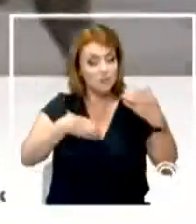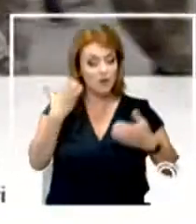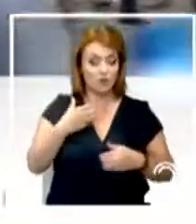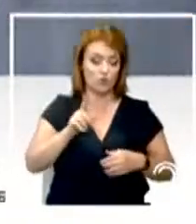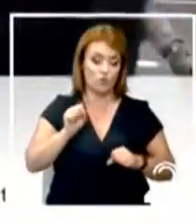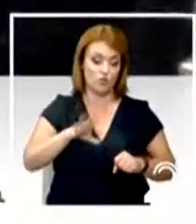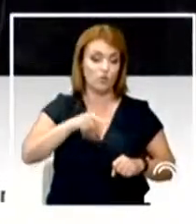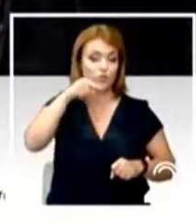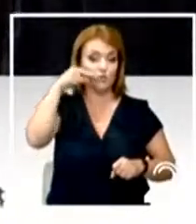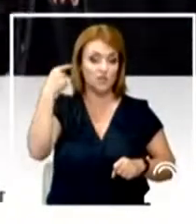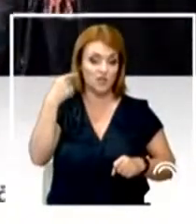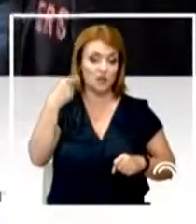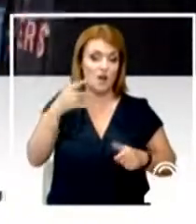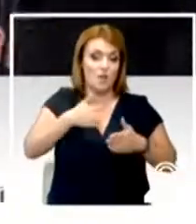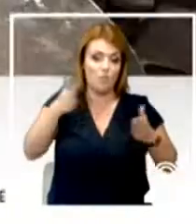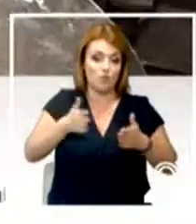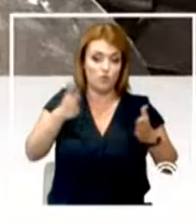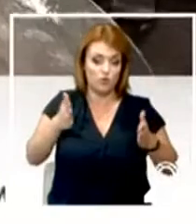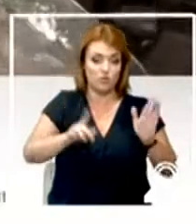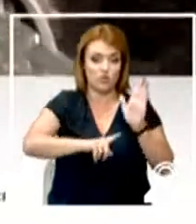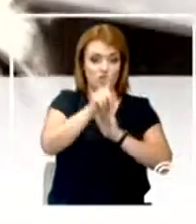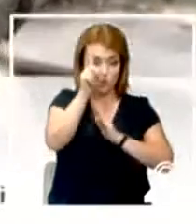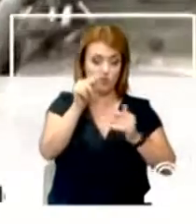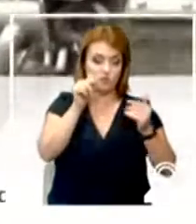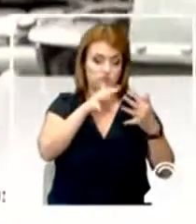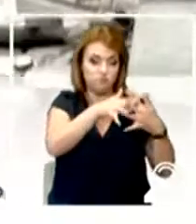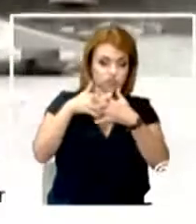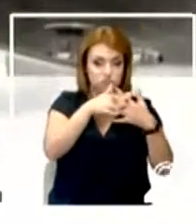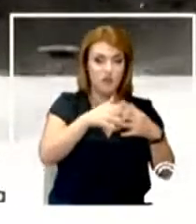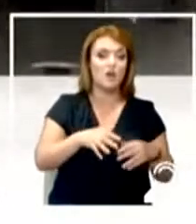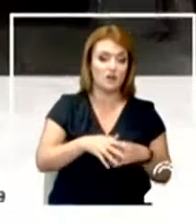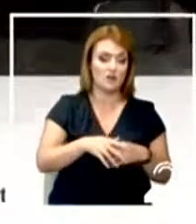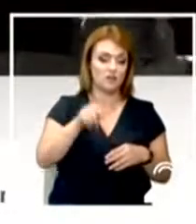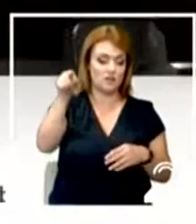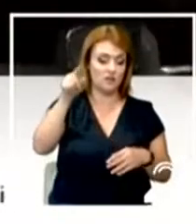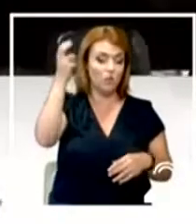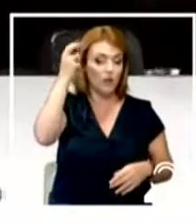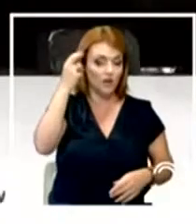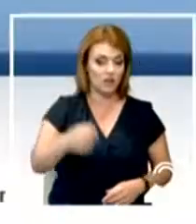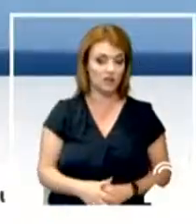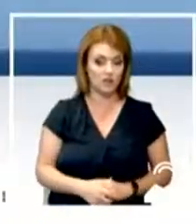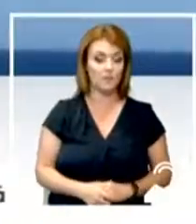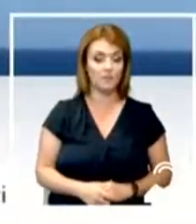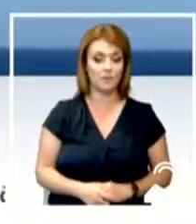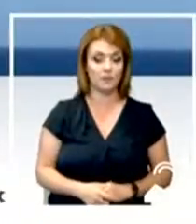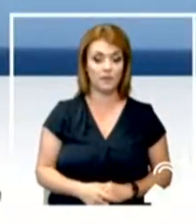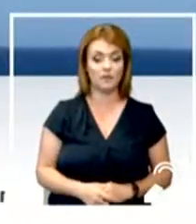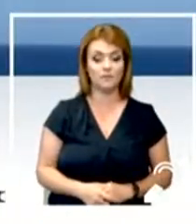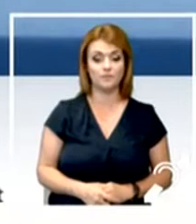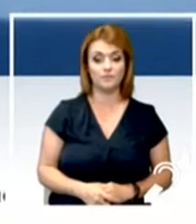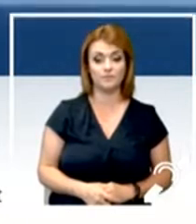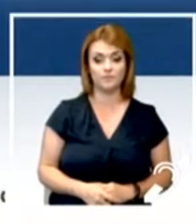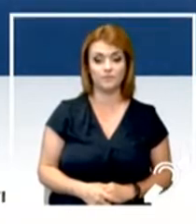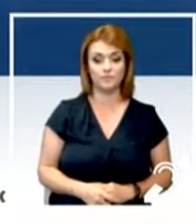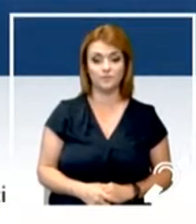ucrainană, demonstrându-se în acest fel succesele acesteia pe câmpul de luptă. Între timp, autoritățile de la Kiev au anunțat că Rusia a plasat 5